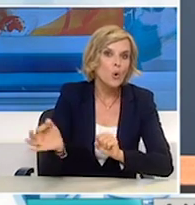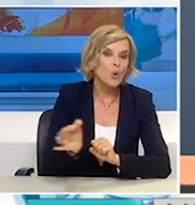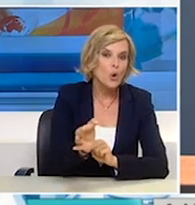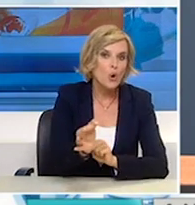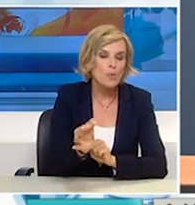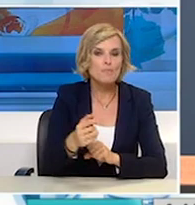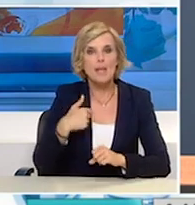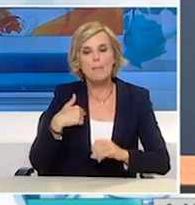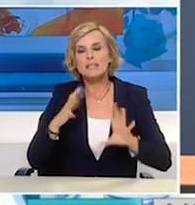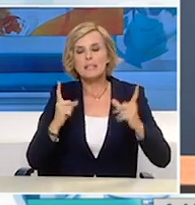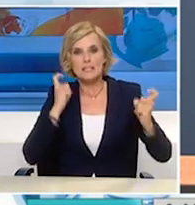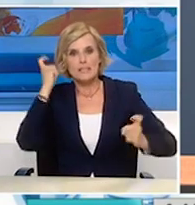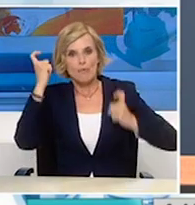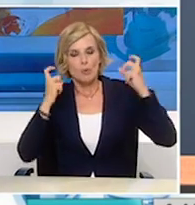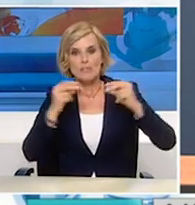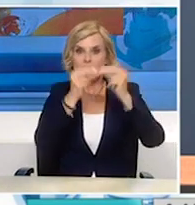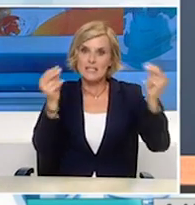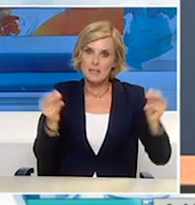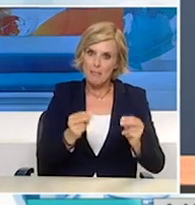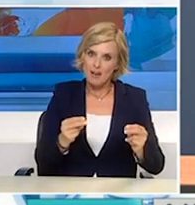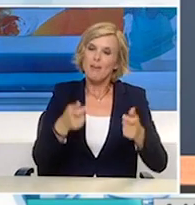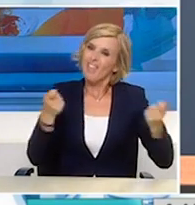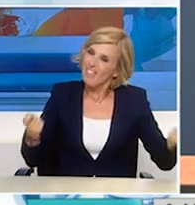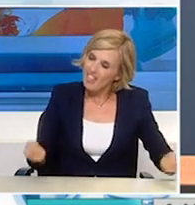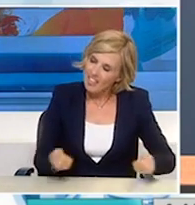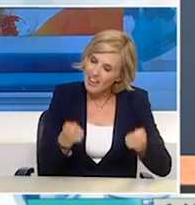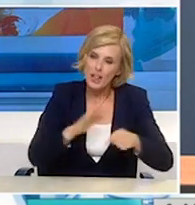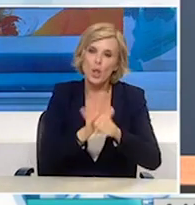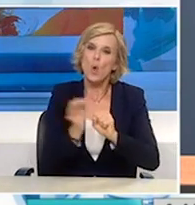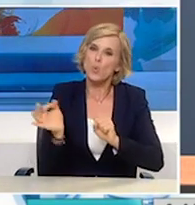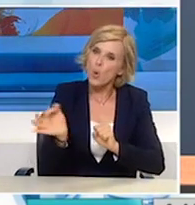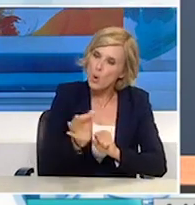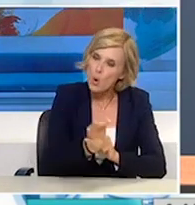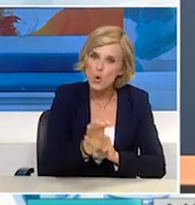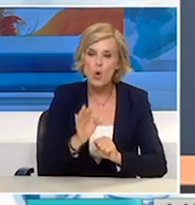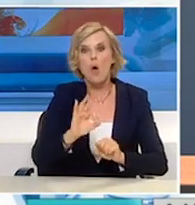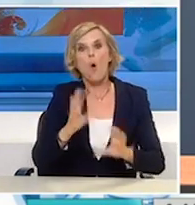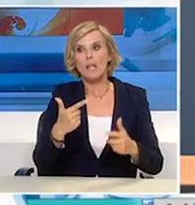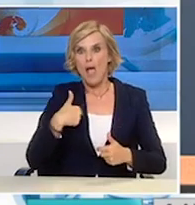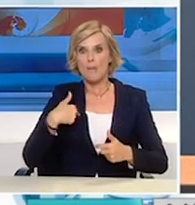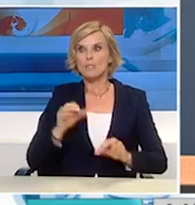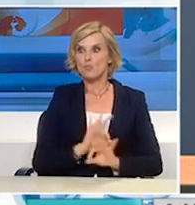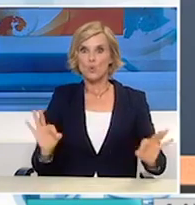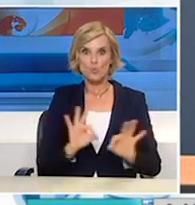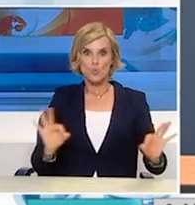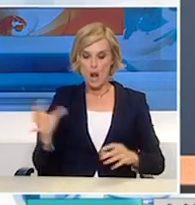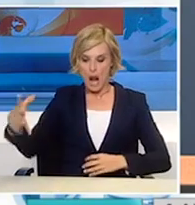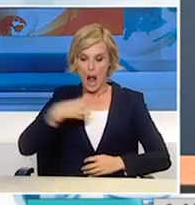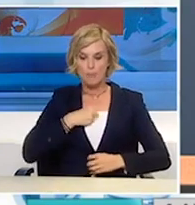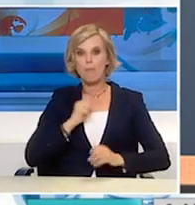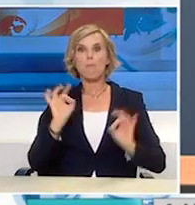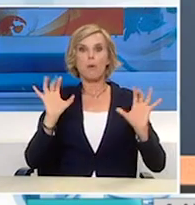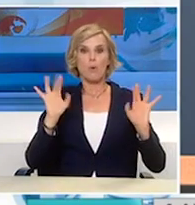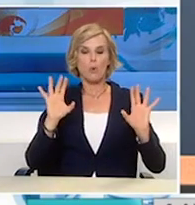από όλα αυτά δεν είναι πως δεν συμβαίνουν ή δεν θα συμβούν σε εμάς, αλλά πως είναι πολύ σπάνια. Είναι πάρα πολύ μικρή η πιθανότητά